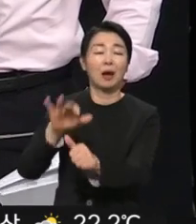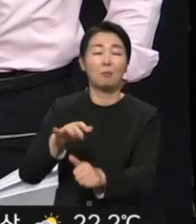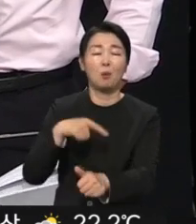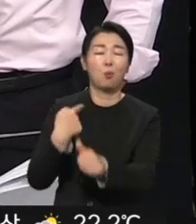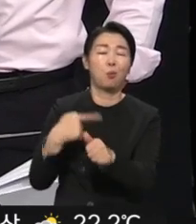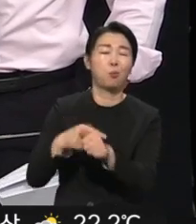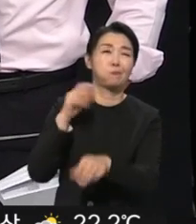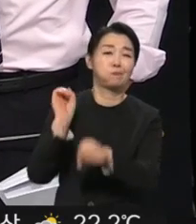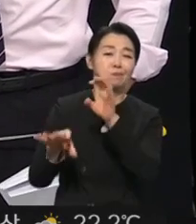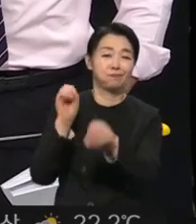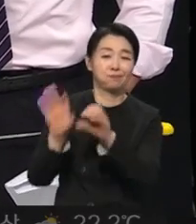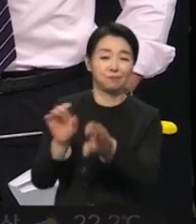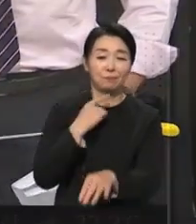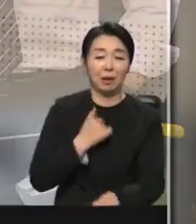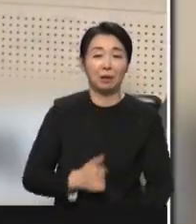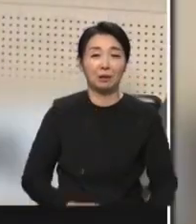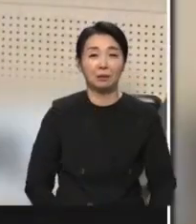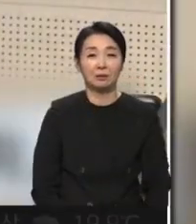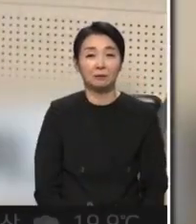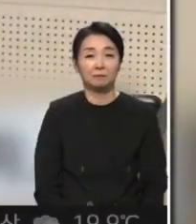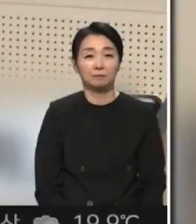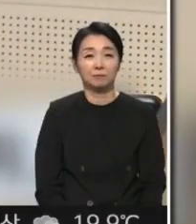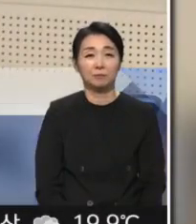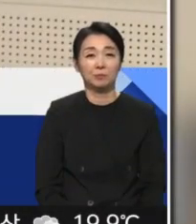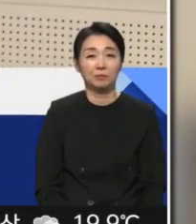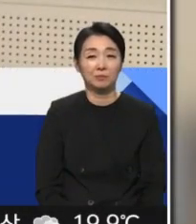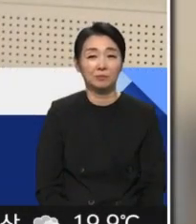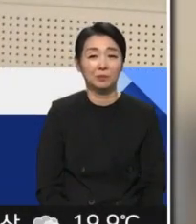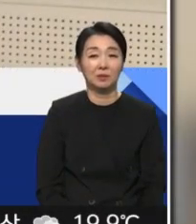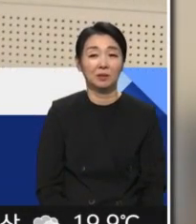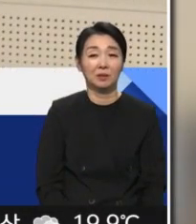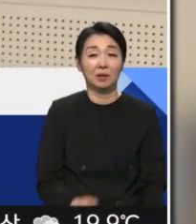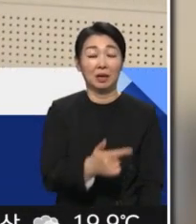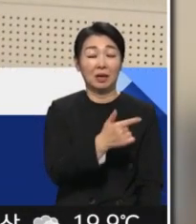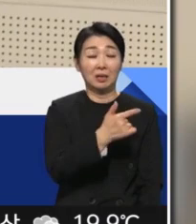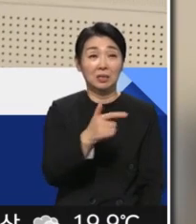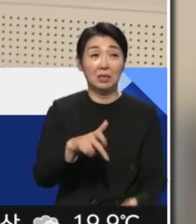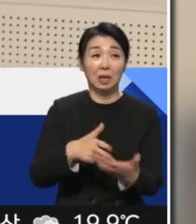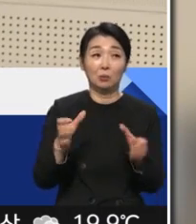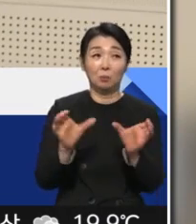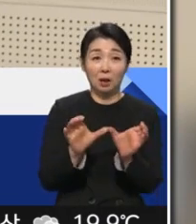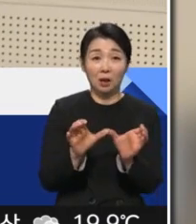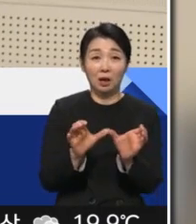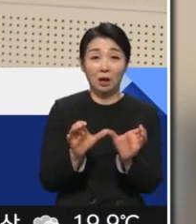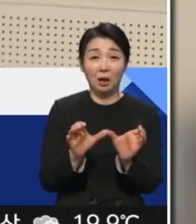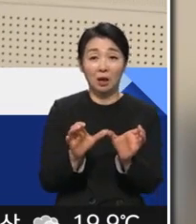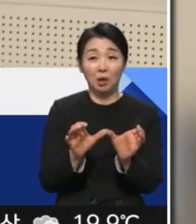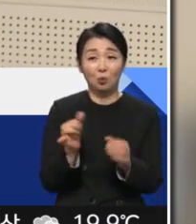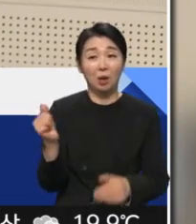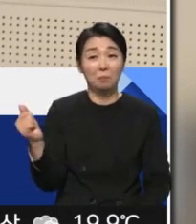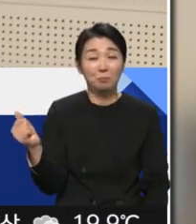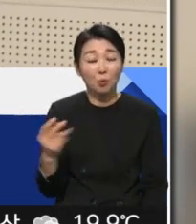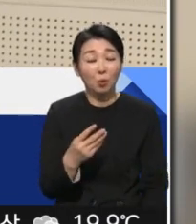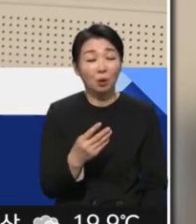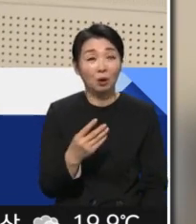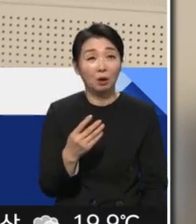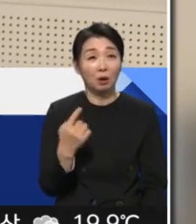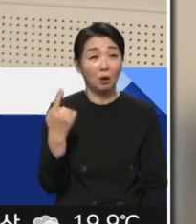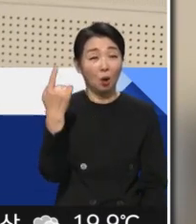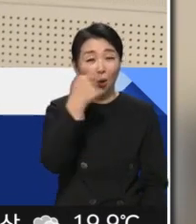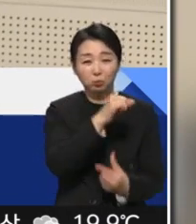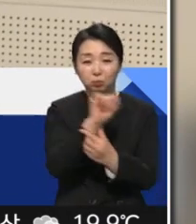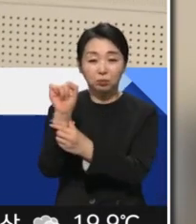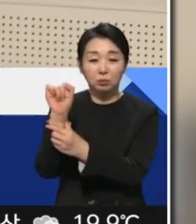욕설을 퍼붓다고 합니다. 대형 카톡방이라고 소위 불리우는 그런 방에 이제 번호나 신상이 이제 노출이